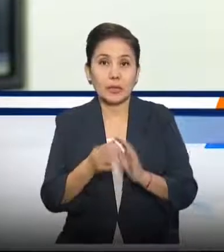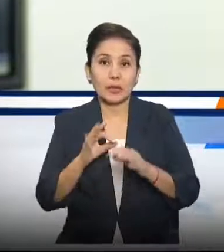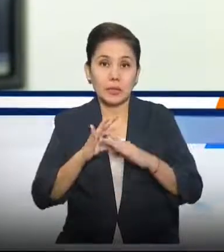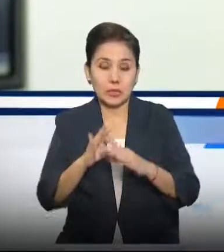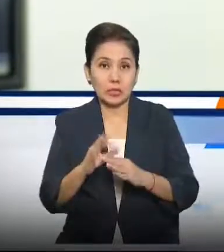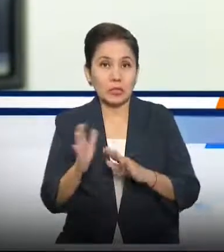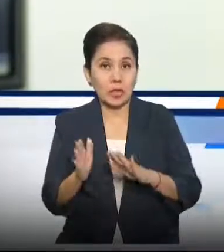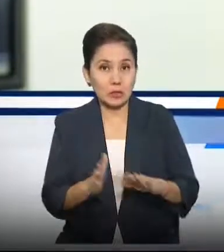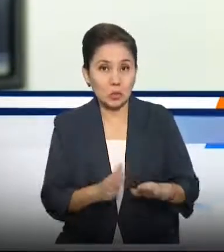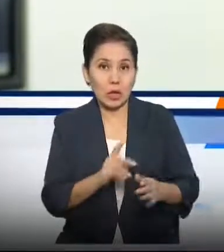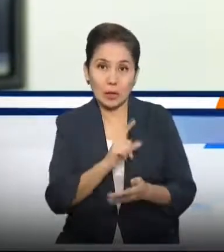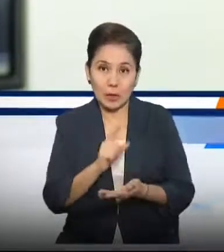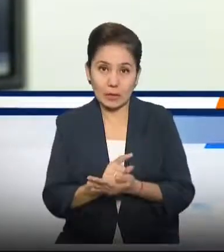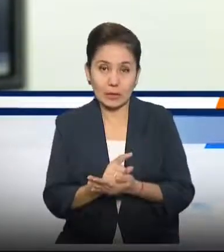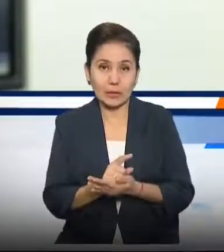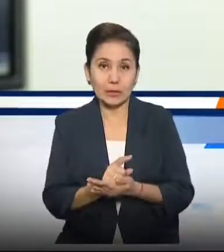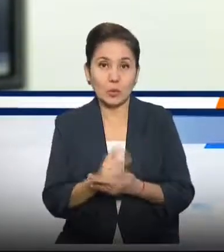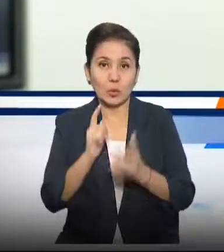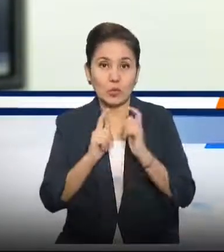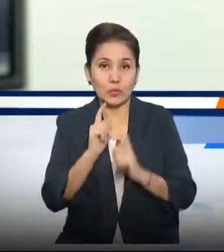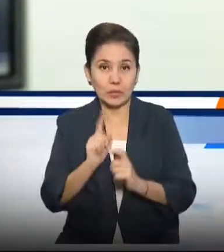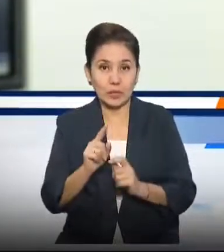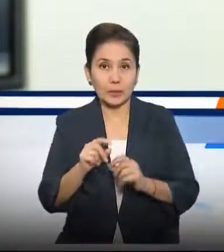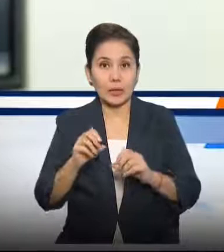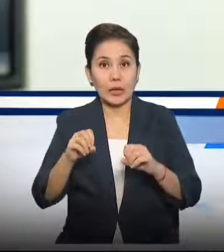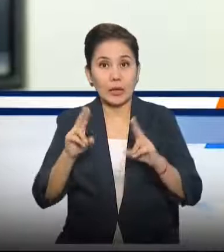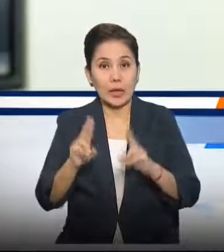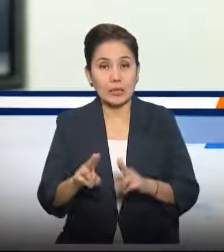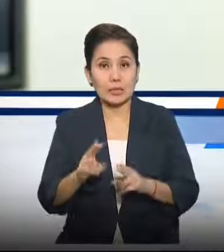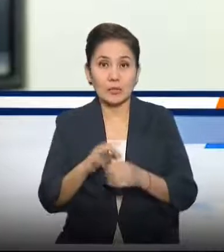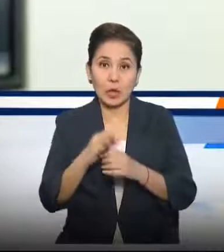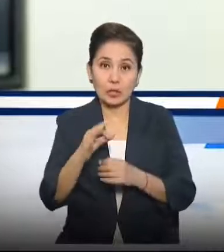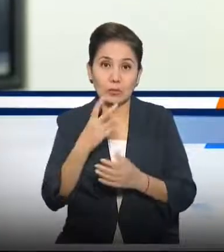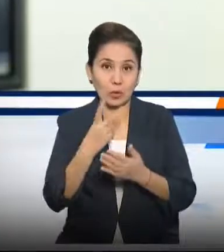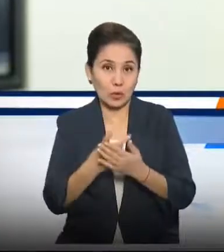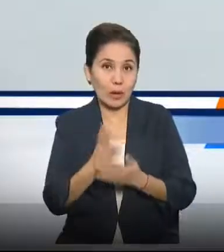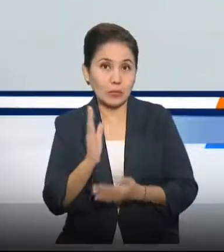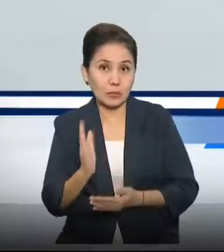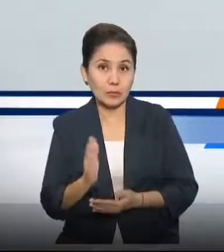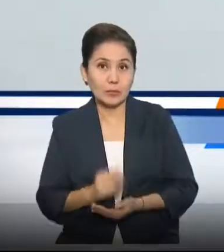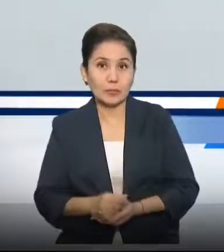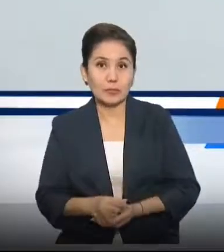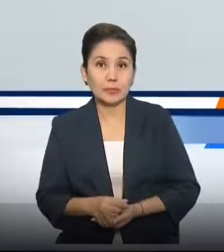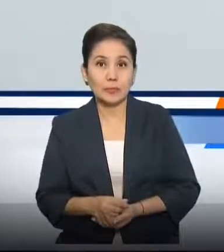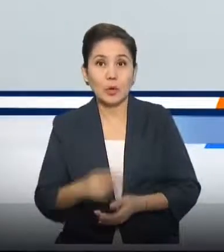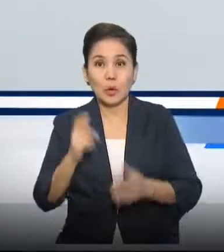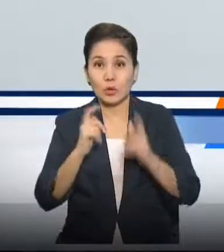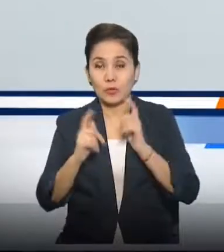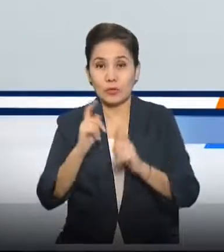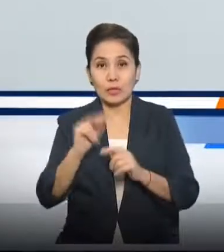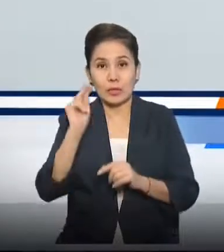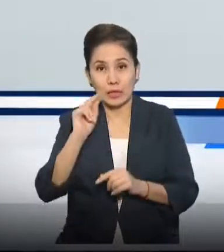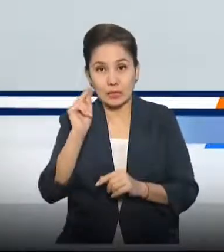сўнг, албатта бу университетда, бу кластерни вилоятимизда кўрамиз деган умиддамиз. Университетда